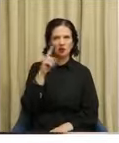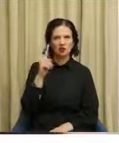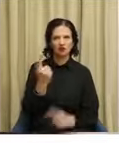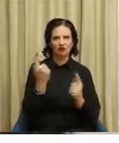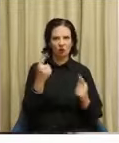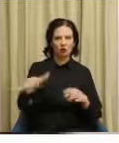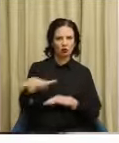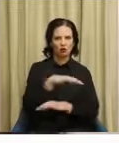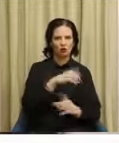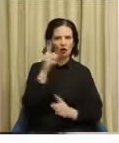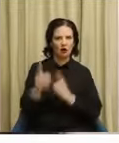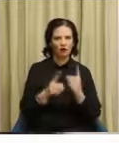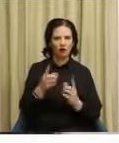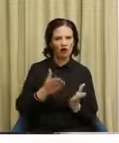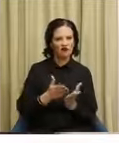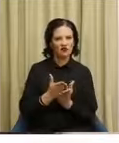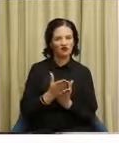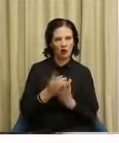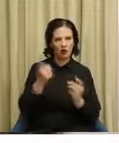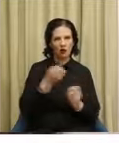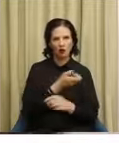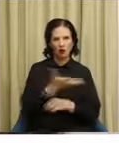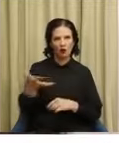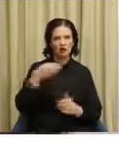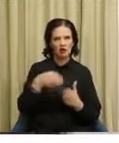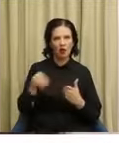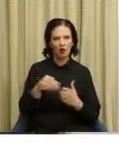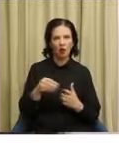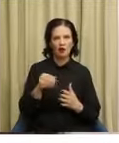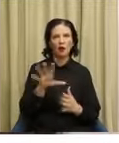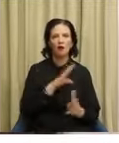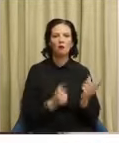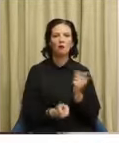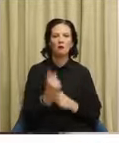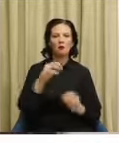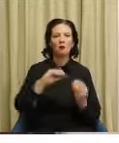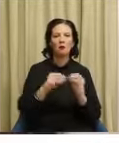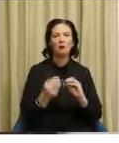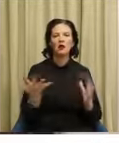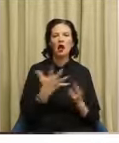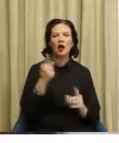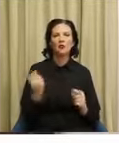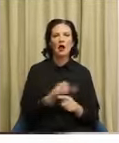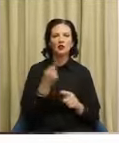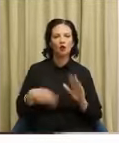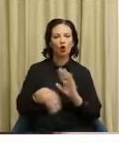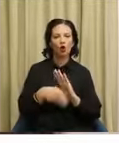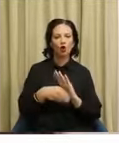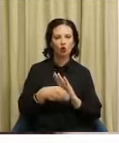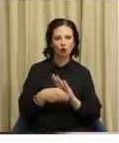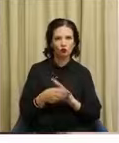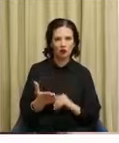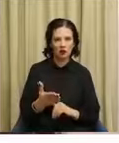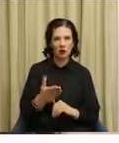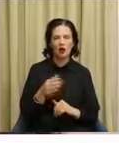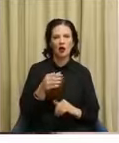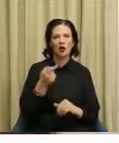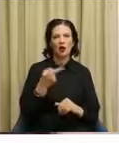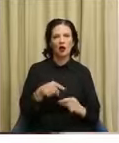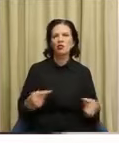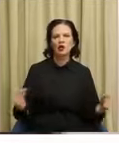спільнотою реформаторів у сфері публічних закупівель стикнулися з проблемою, яка називається корупція у сфері публічних закупівель. А